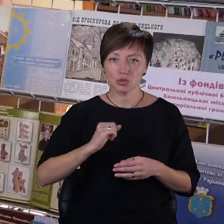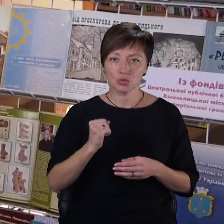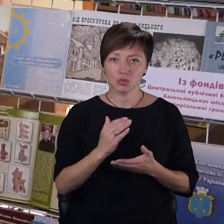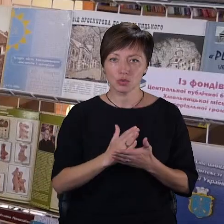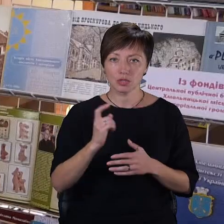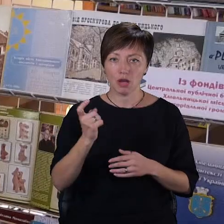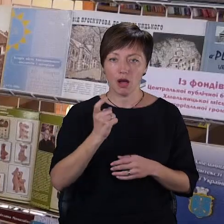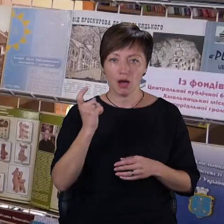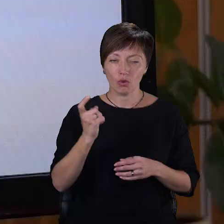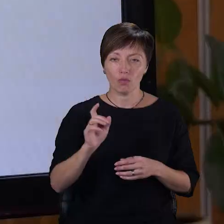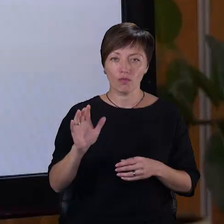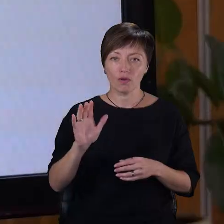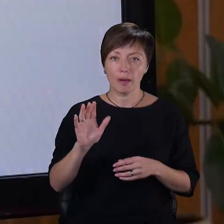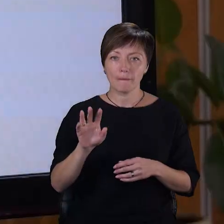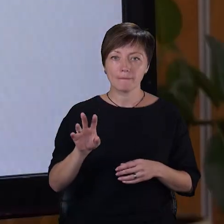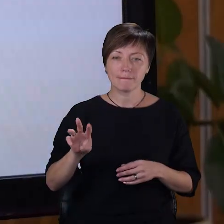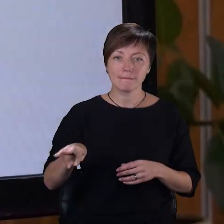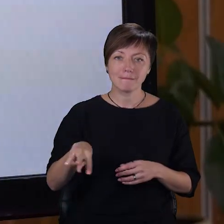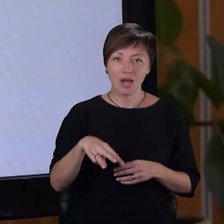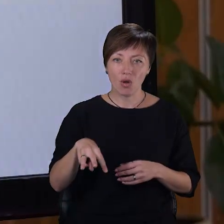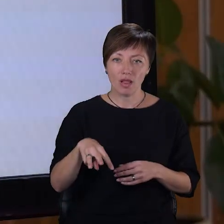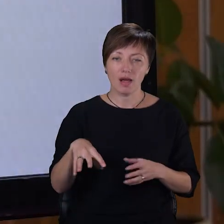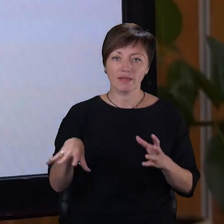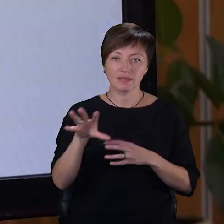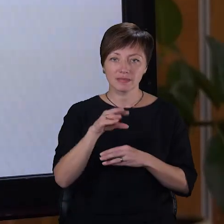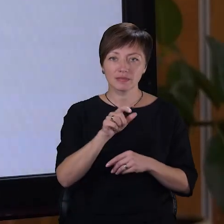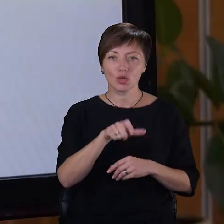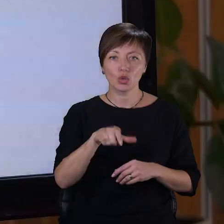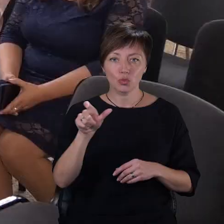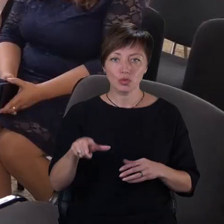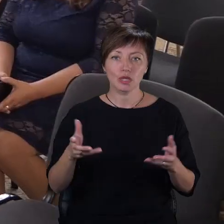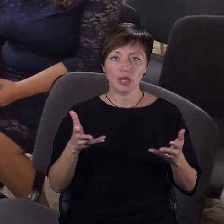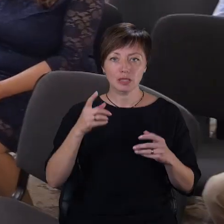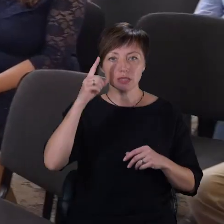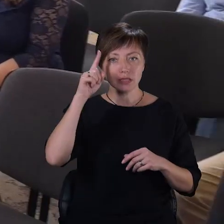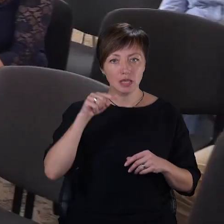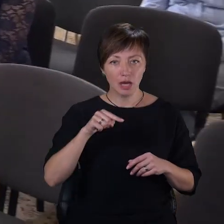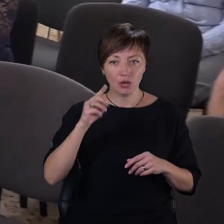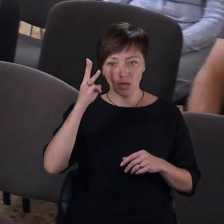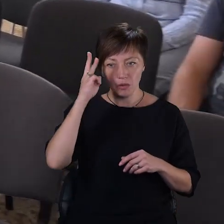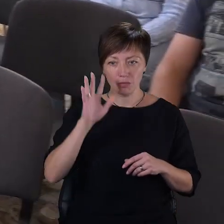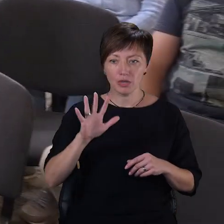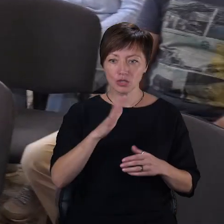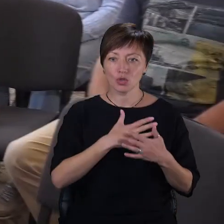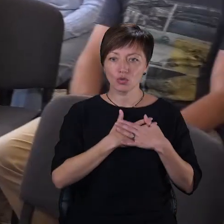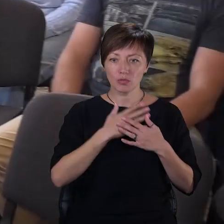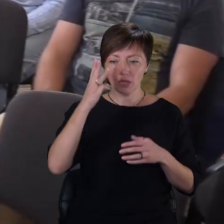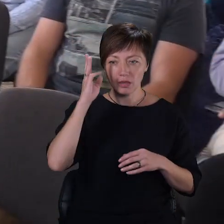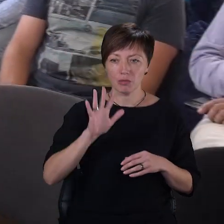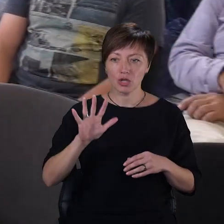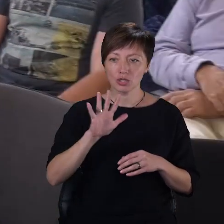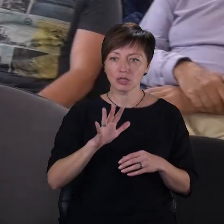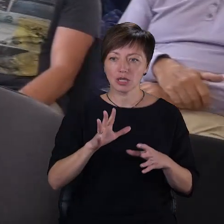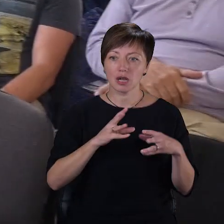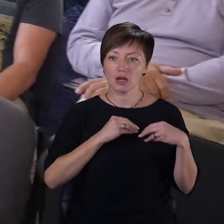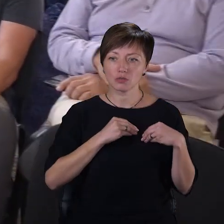з Харкова, з Миколаєва, тобто ті люди, які знають Хмельниччину, люблять Хмельниччину і